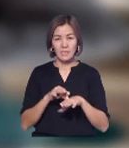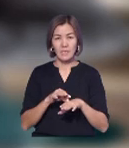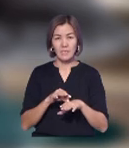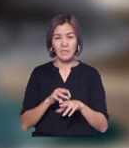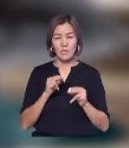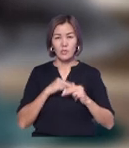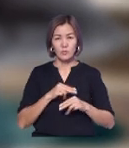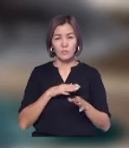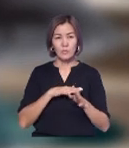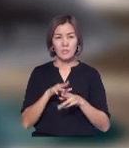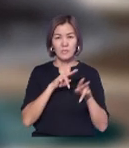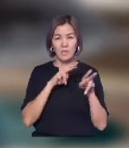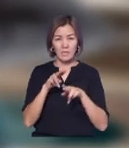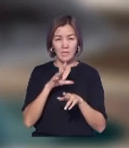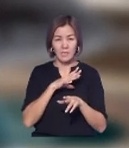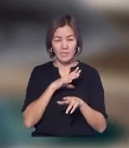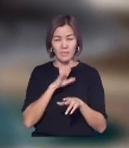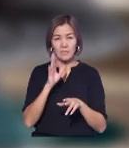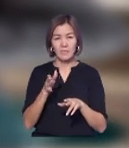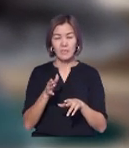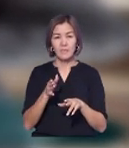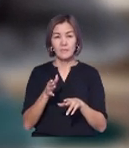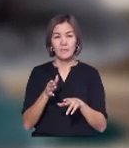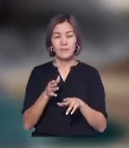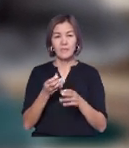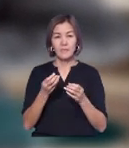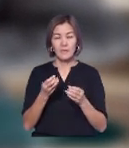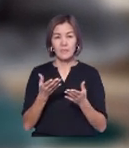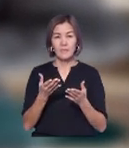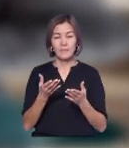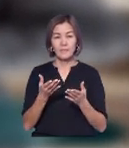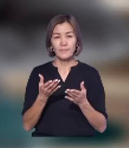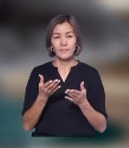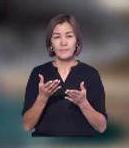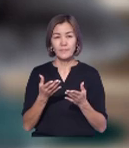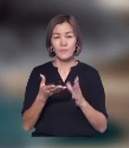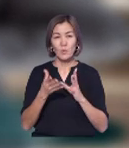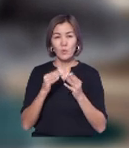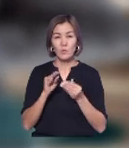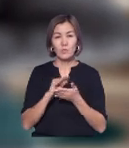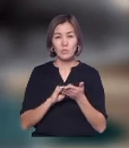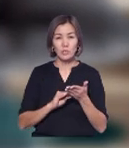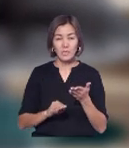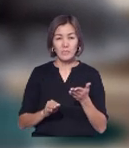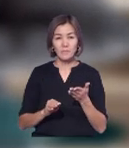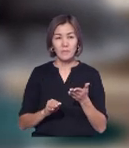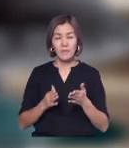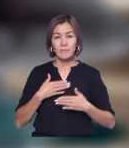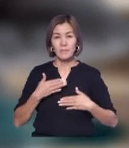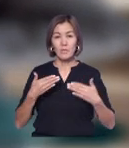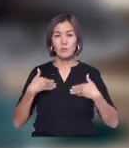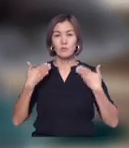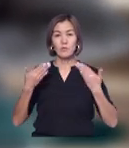жұмыс істеуін қадағалайды. Содан кейін барып, өзінің қорытындысын жазып, бізге